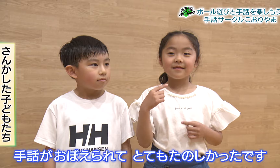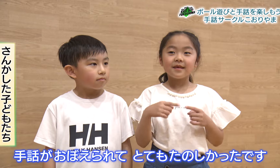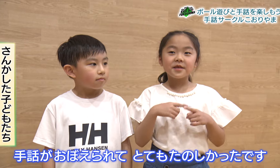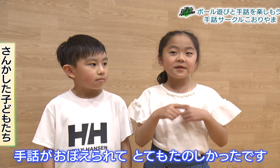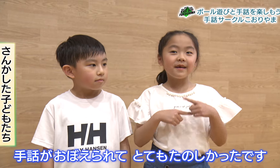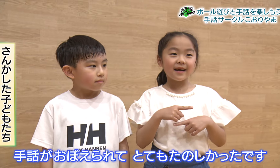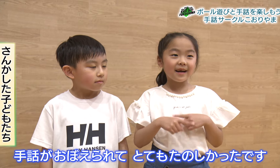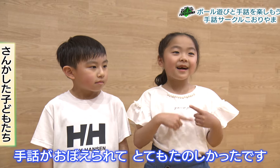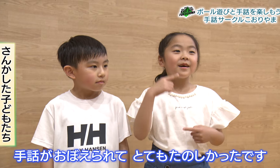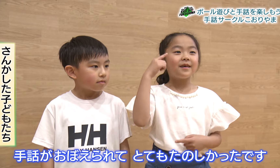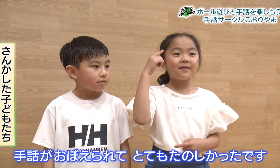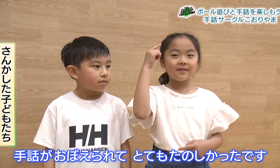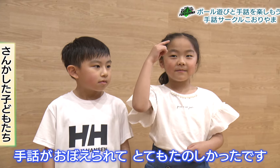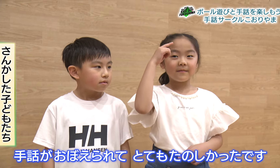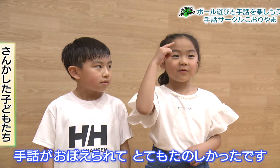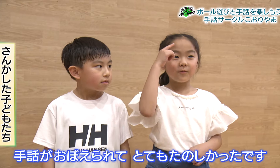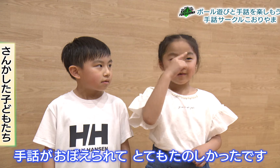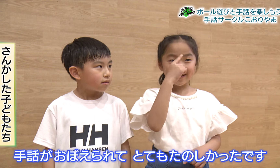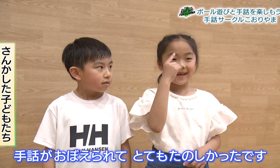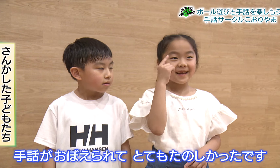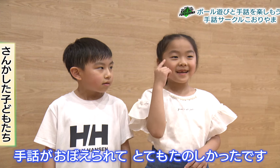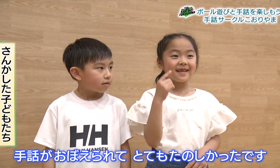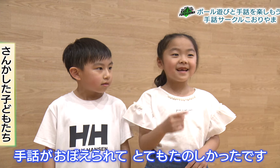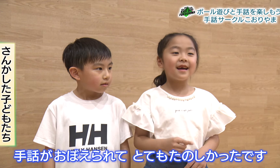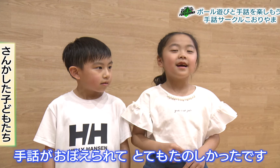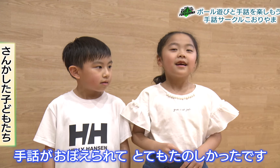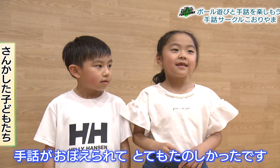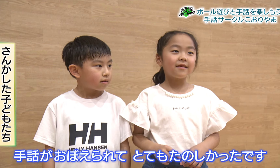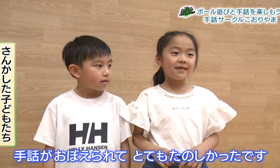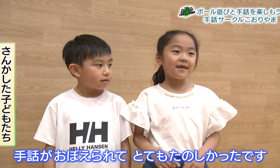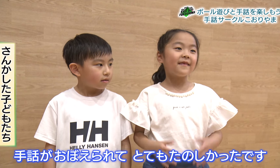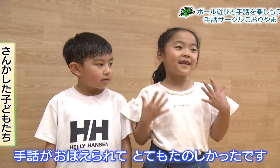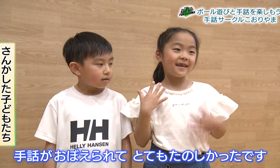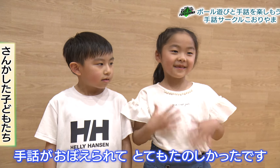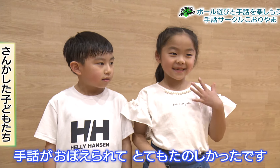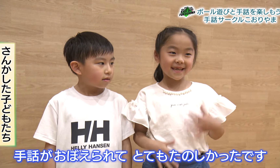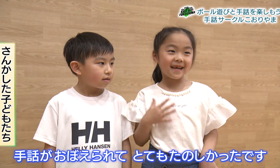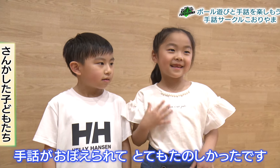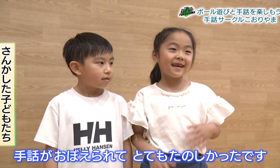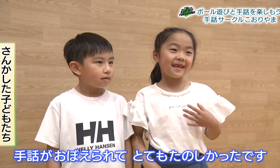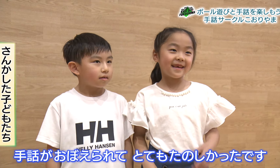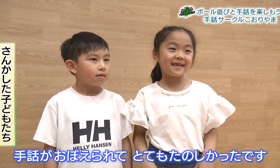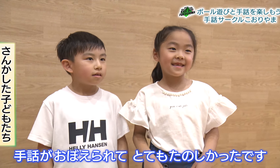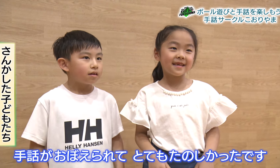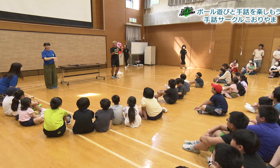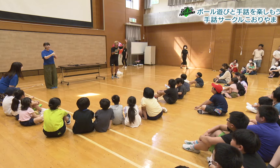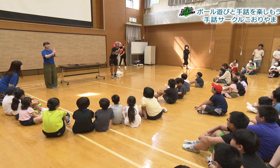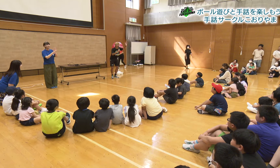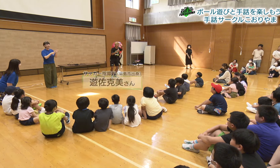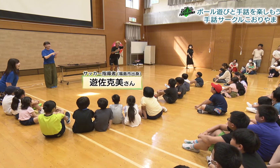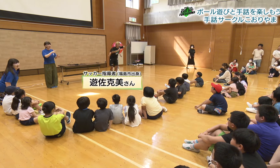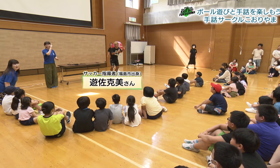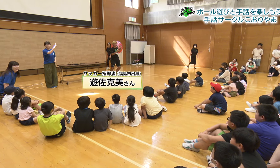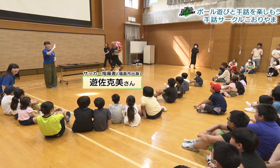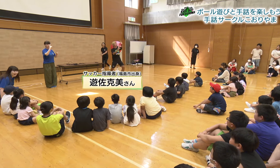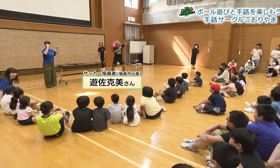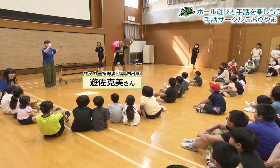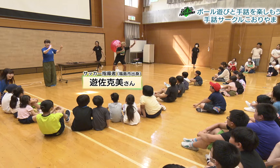ました。 手話が覚えられてとても楽しかったです。